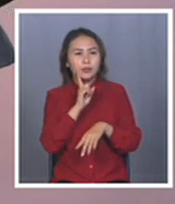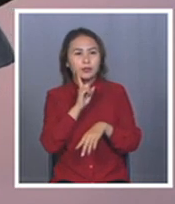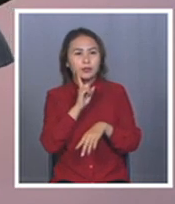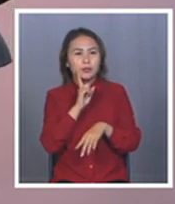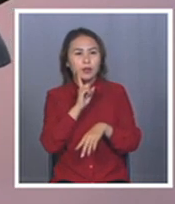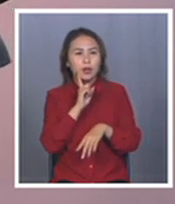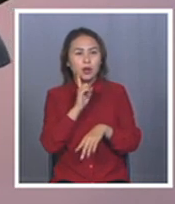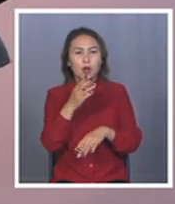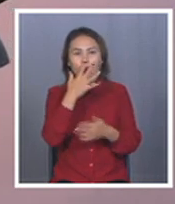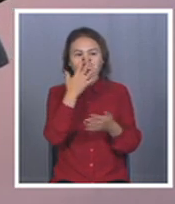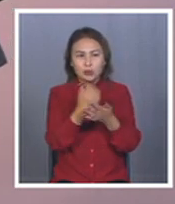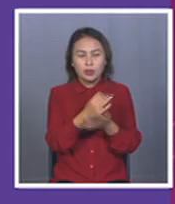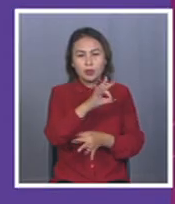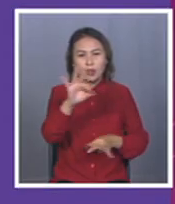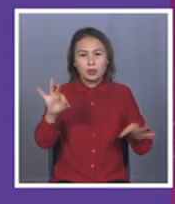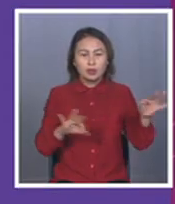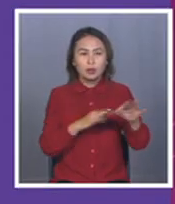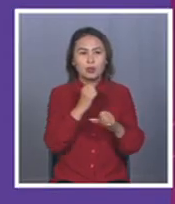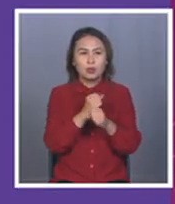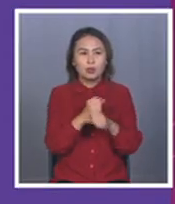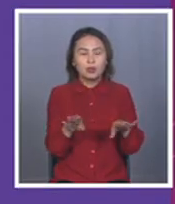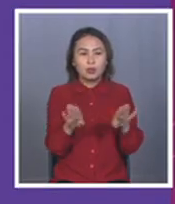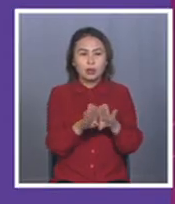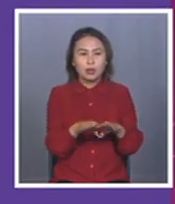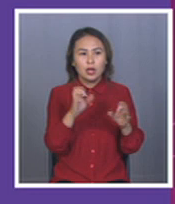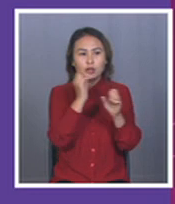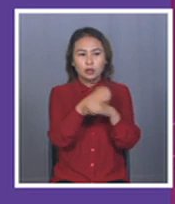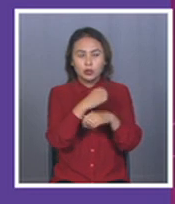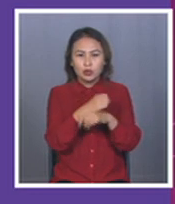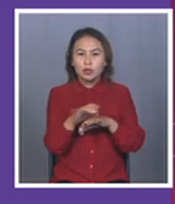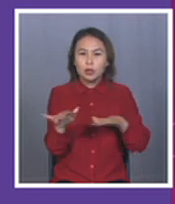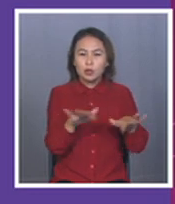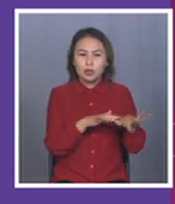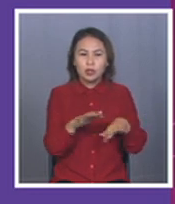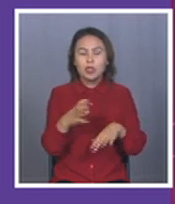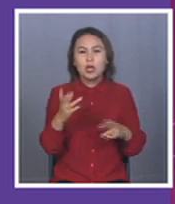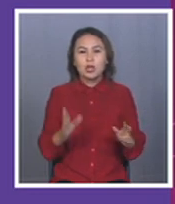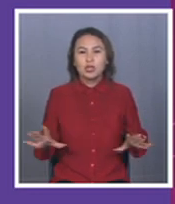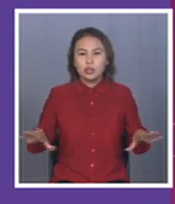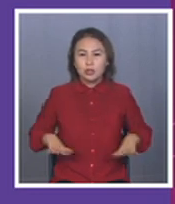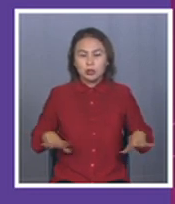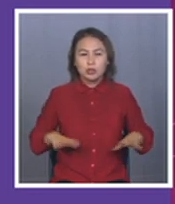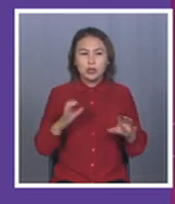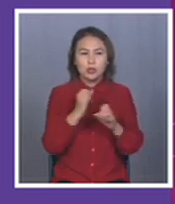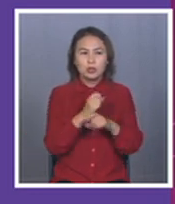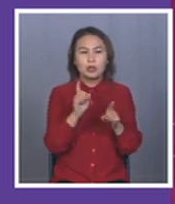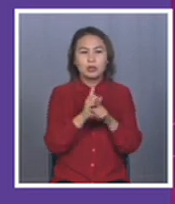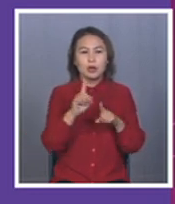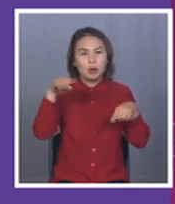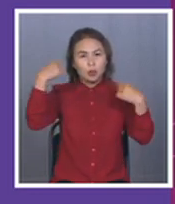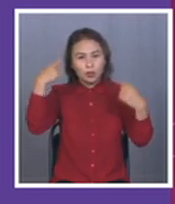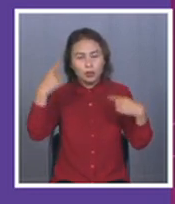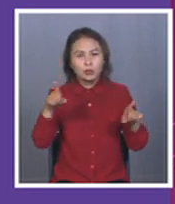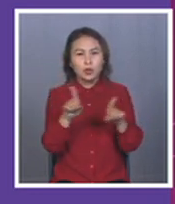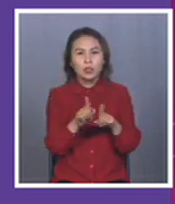Өздерін картадан көріп отырғандай, түйе шаруашылығы да, жылқы шаруашылығы да, қой шаруашылығы да